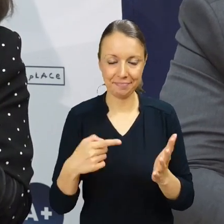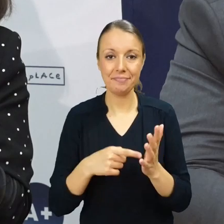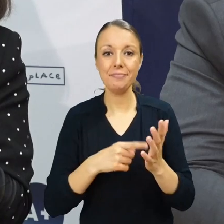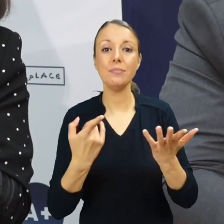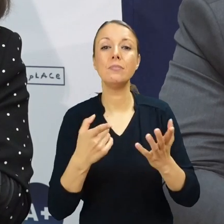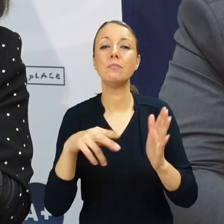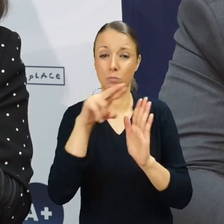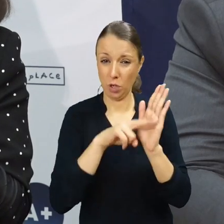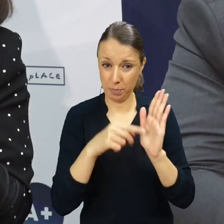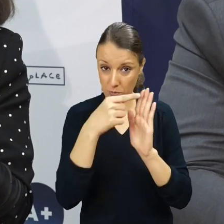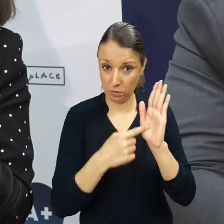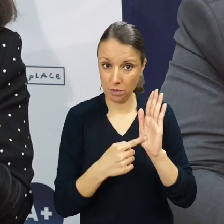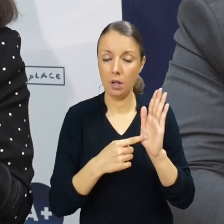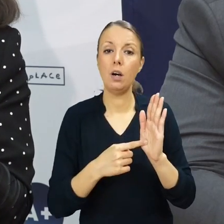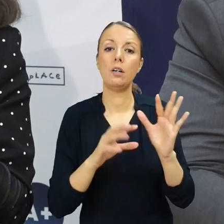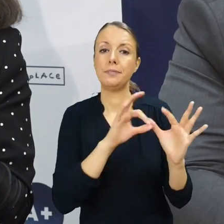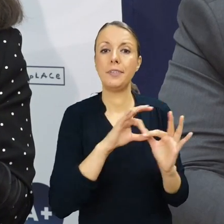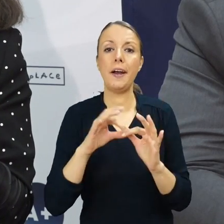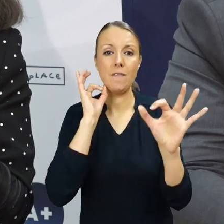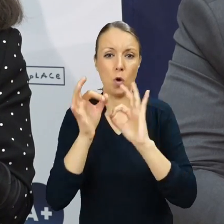dotyczącego informacji przetworzonej, dlatego że